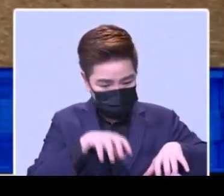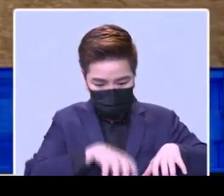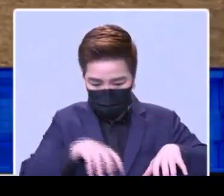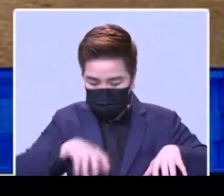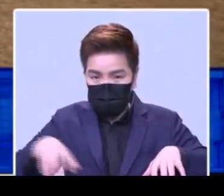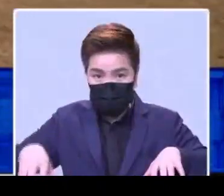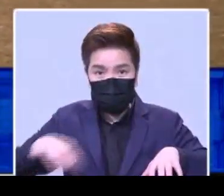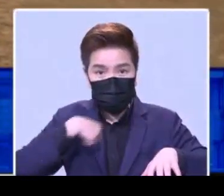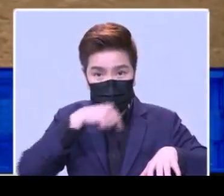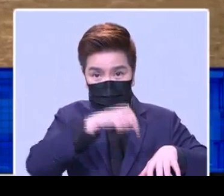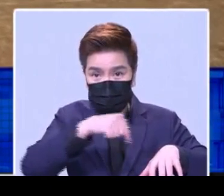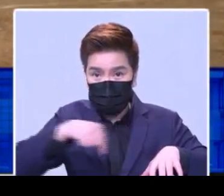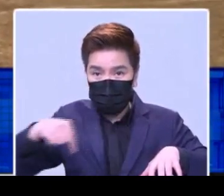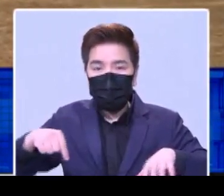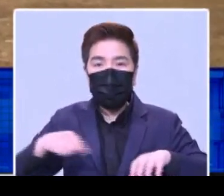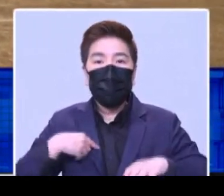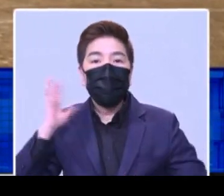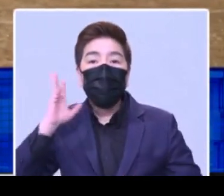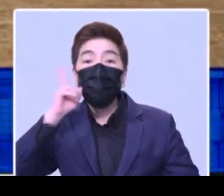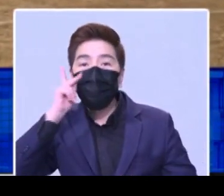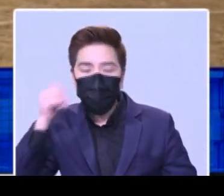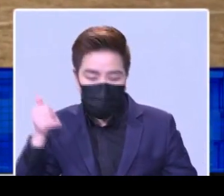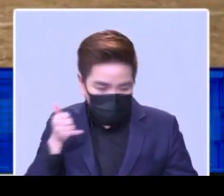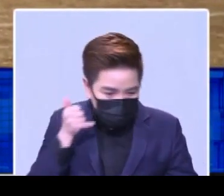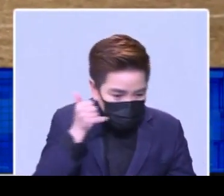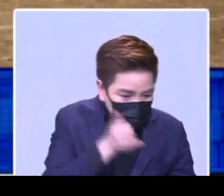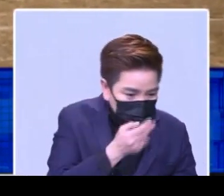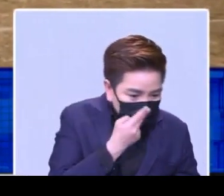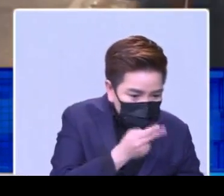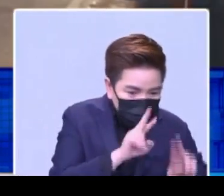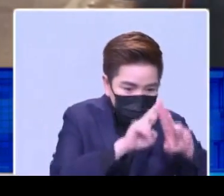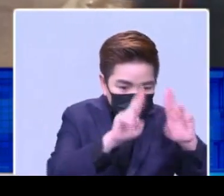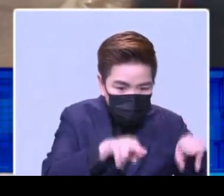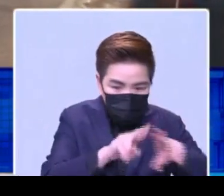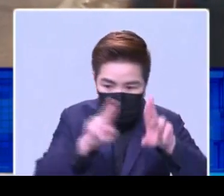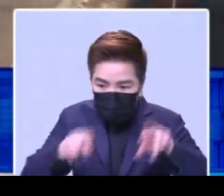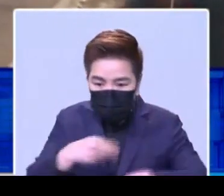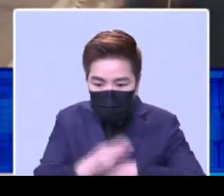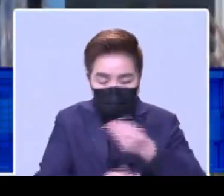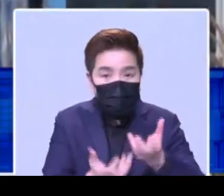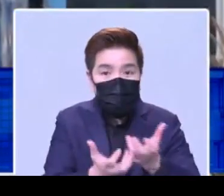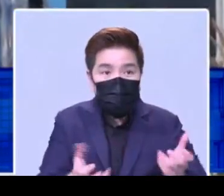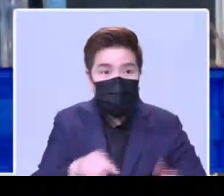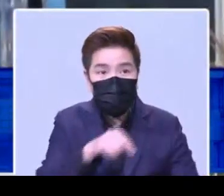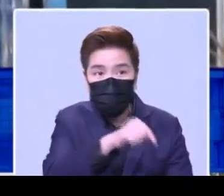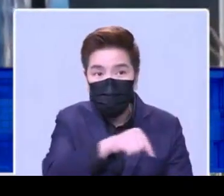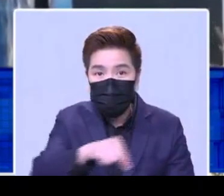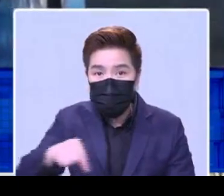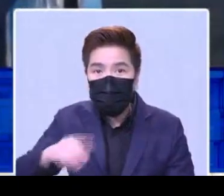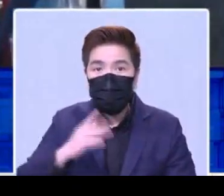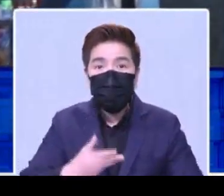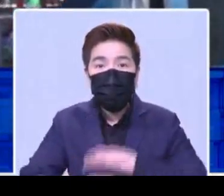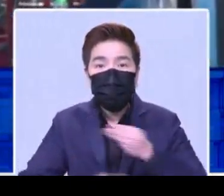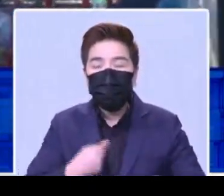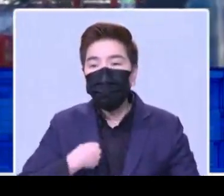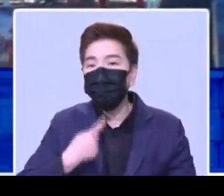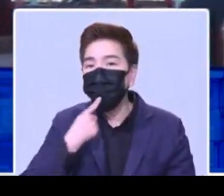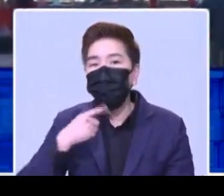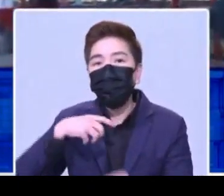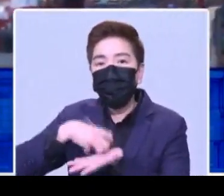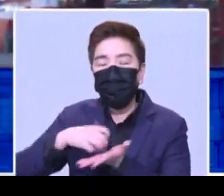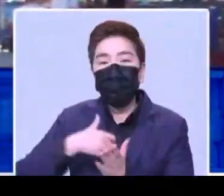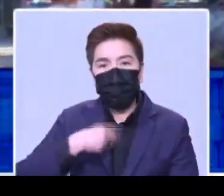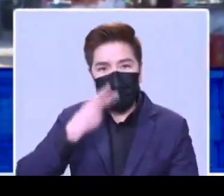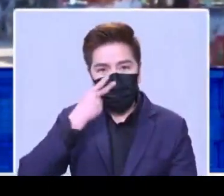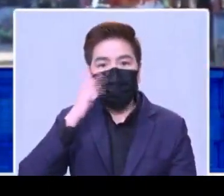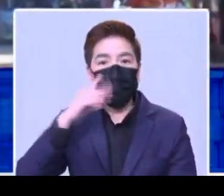านผู้สื่อข่าวก็ลงไปดูในพื้นที่เนี่ยไปเจอกับพ่อค้าที่เขาขายของอยู่พ่อค้าคนหนึ่งเขาเล่าว่าเขาเห็นวั